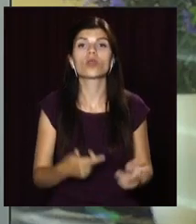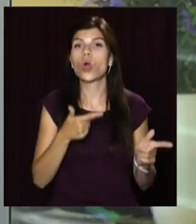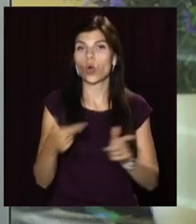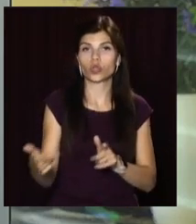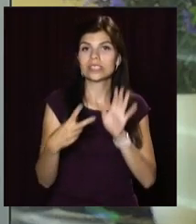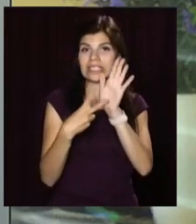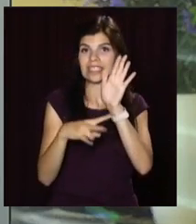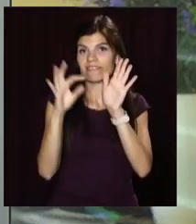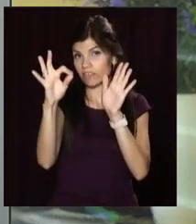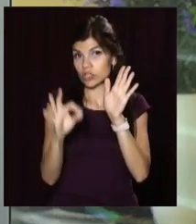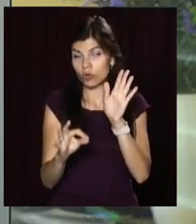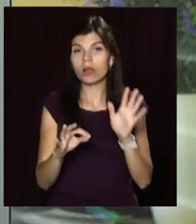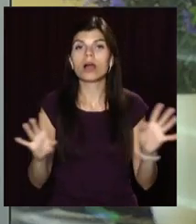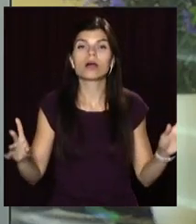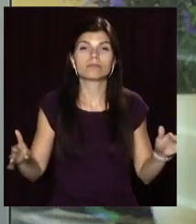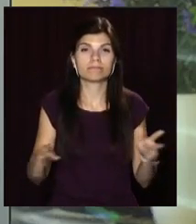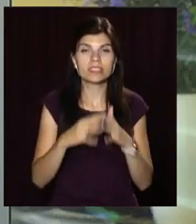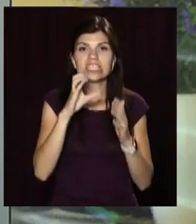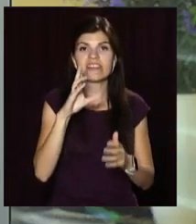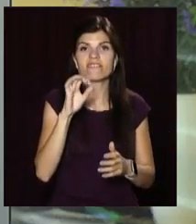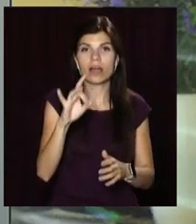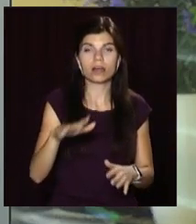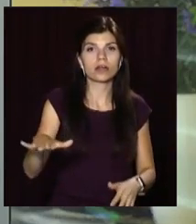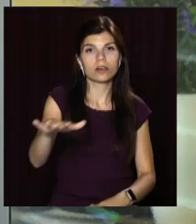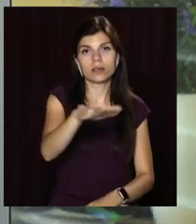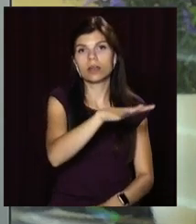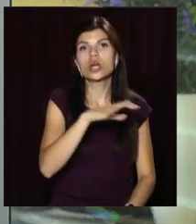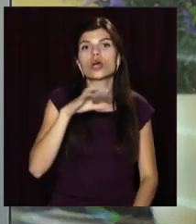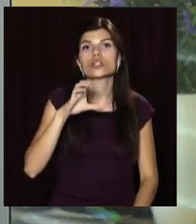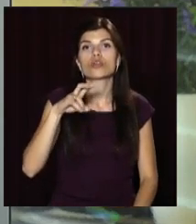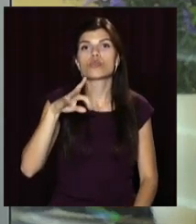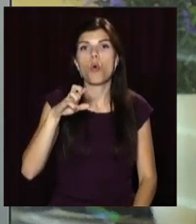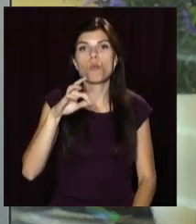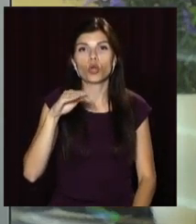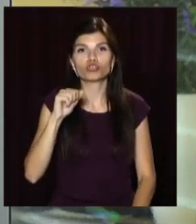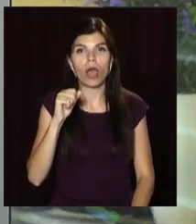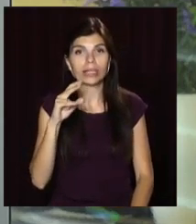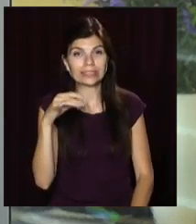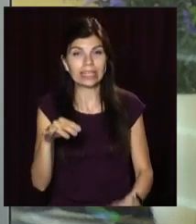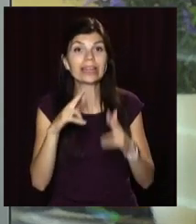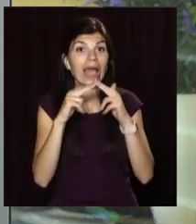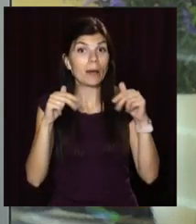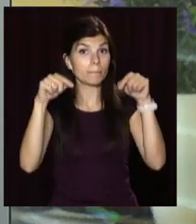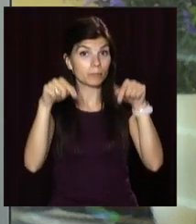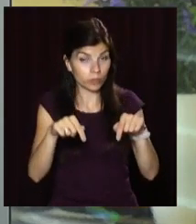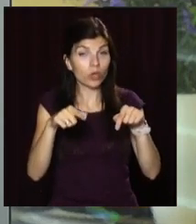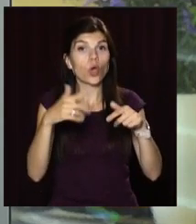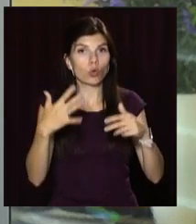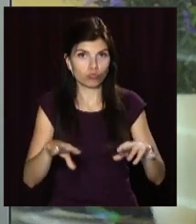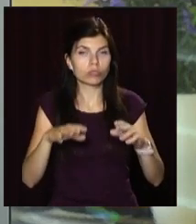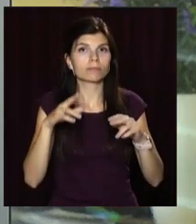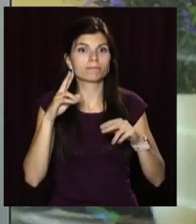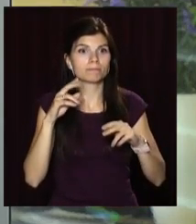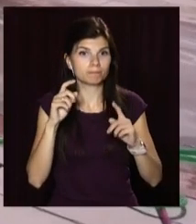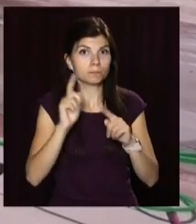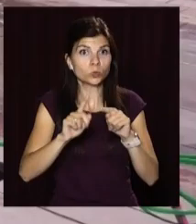Готовність 70%. Реконструкція скверу на проспекті Слобожанському у Дніпрі в розпалі. Підрядники вже проклали мережі поливу